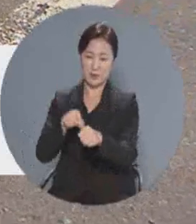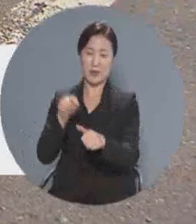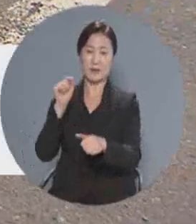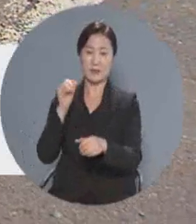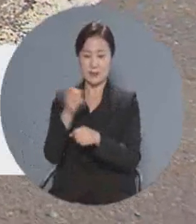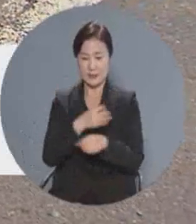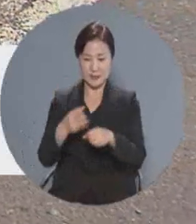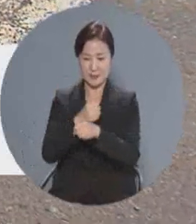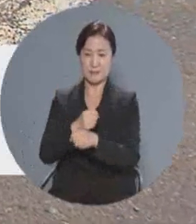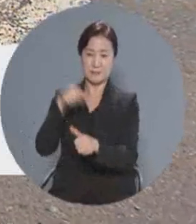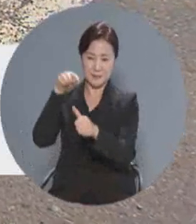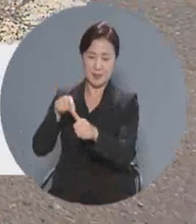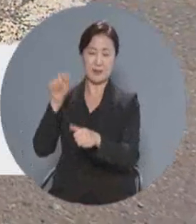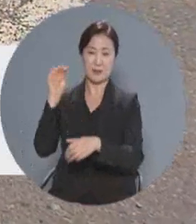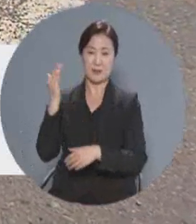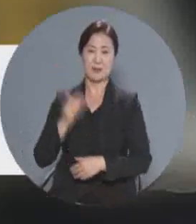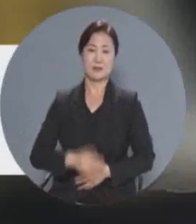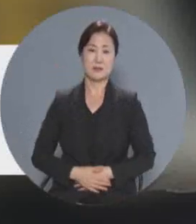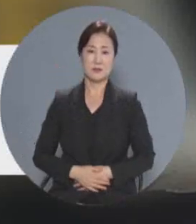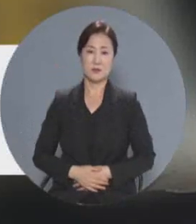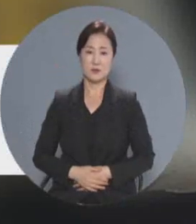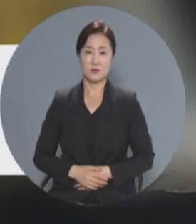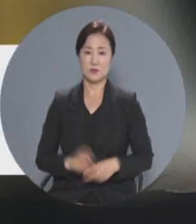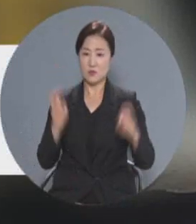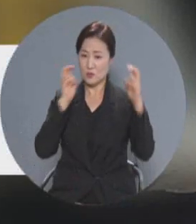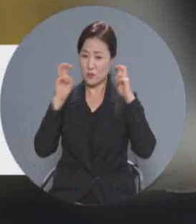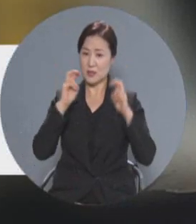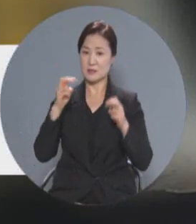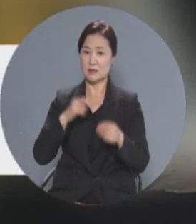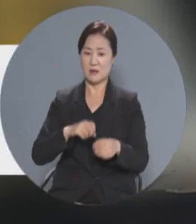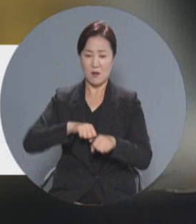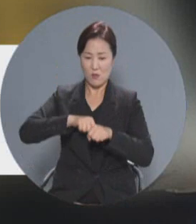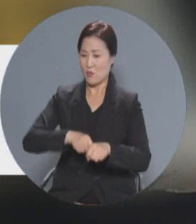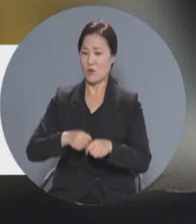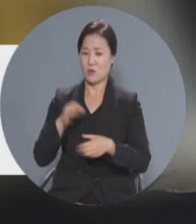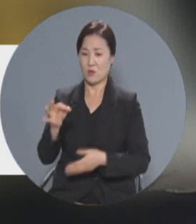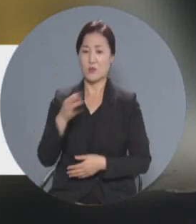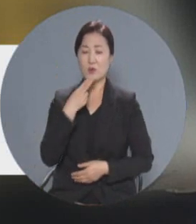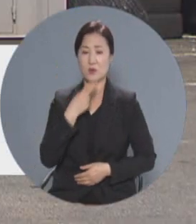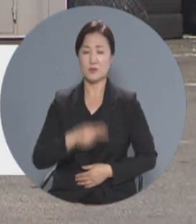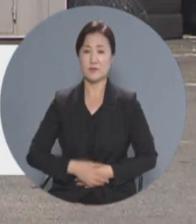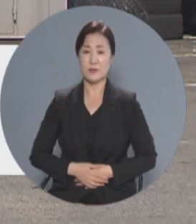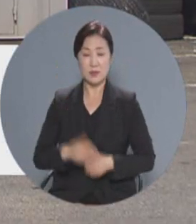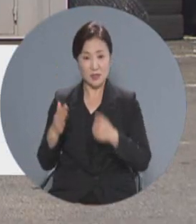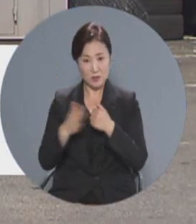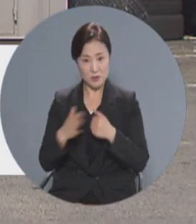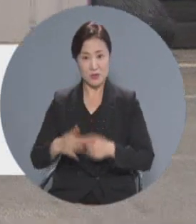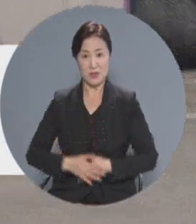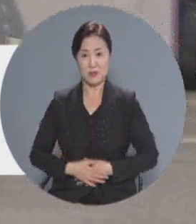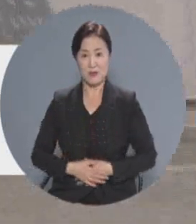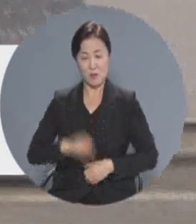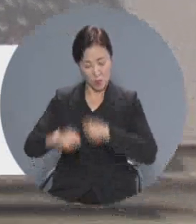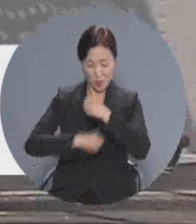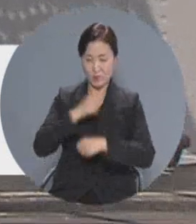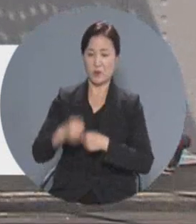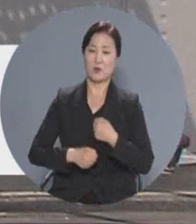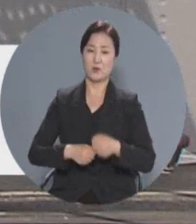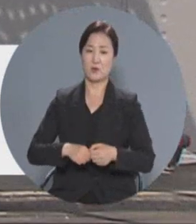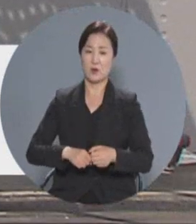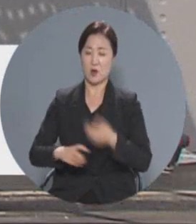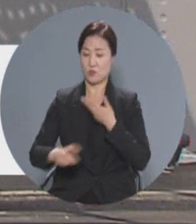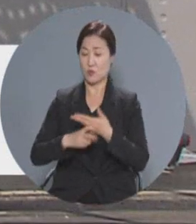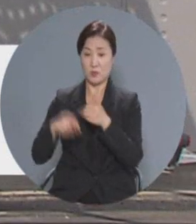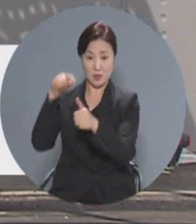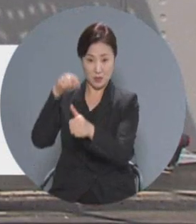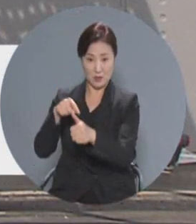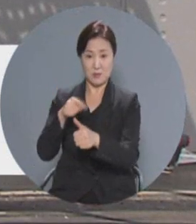위해서 오더를 더 내리는 거고 그 운수회사에게는 강제조항이 없습니다. 그러니까 운수회사에서는 마음 놓고 강요를